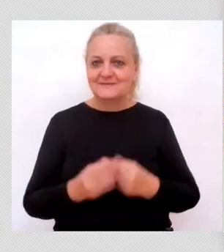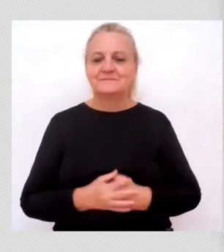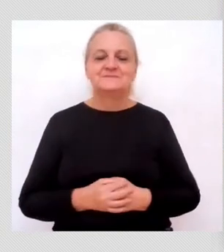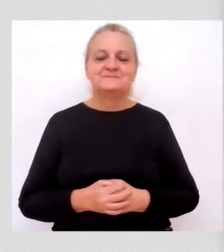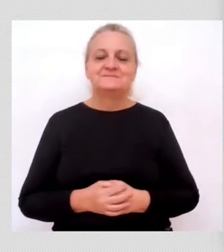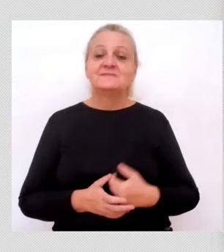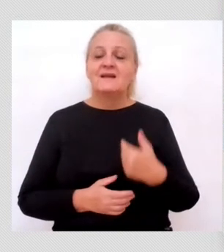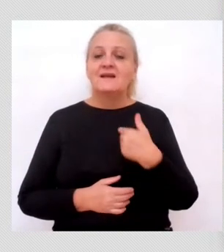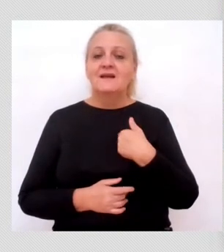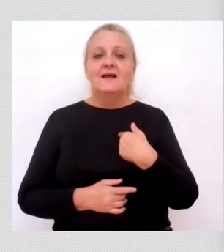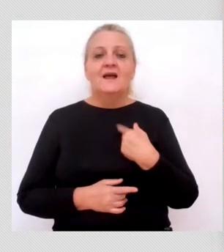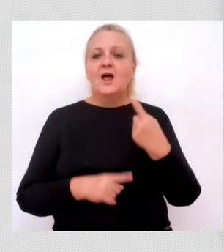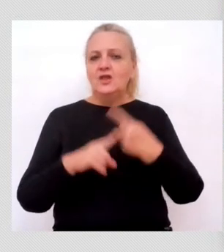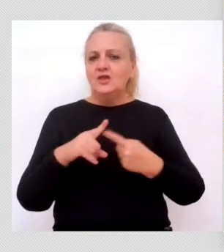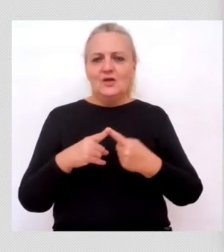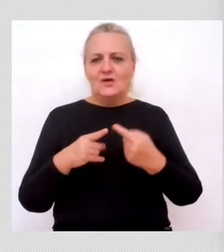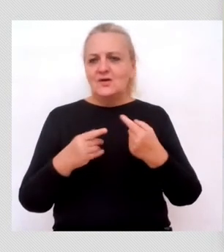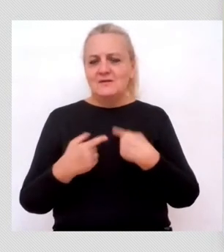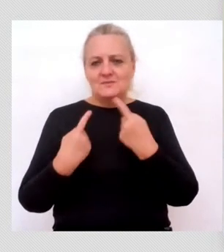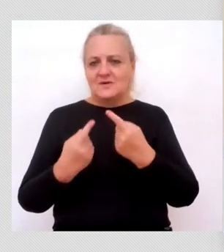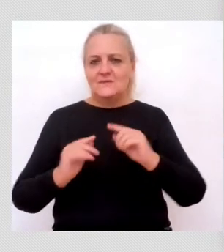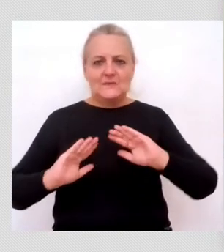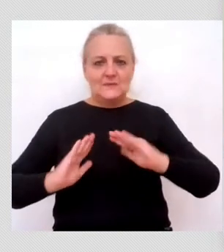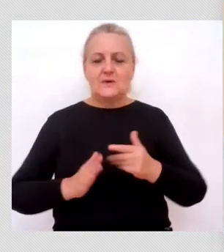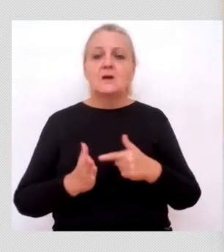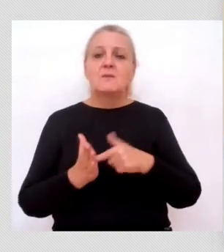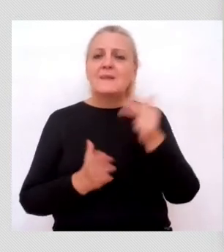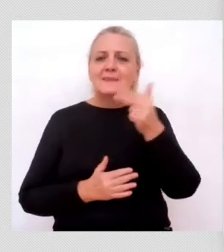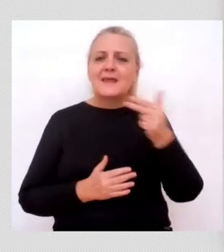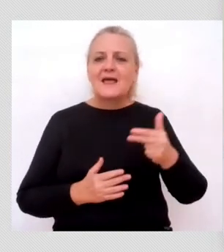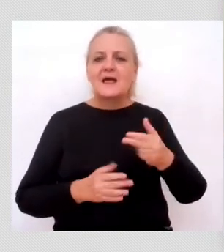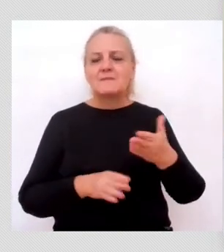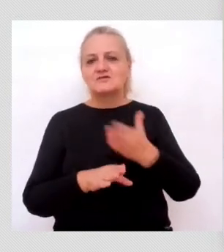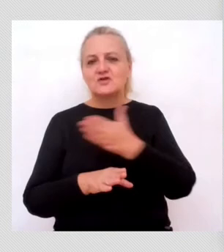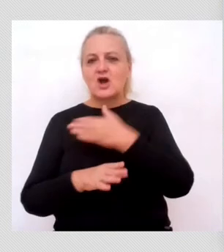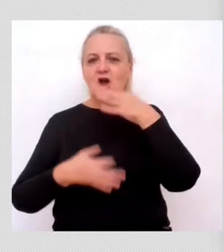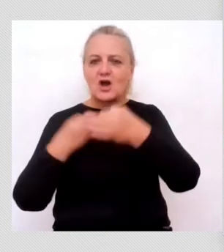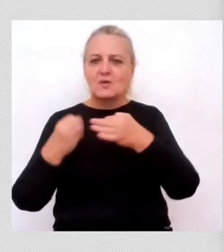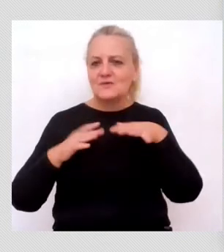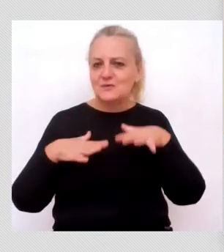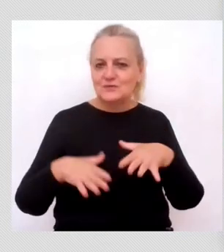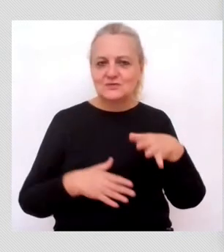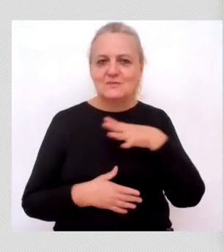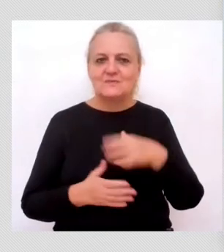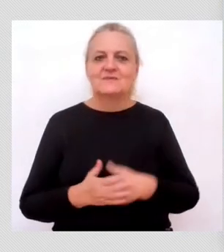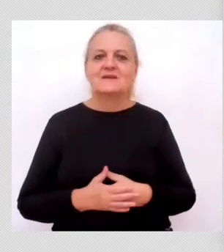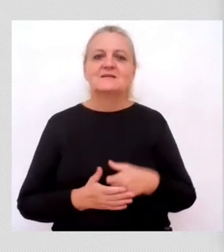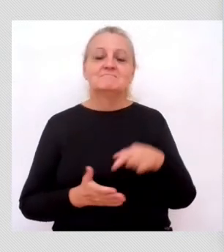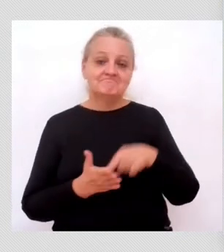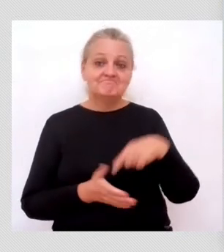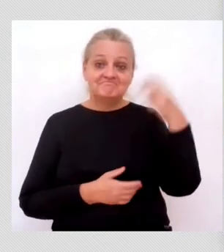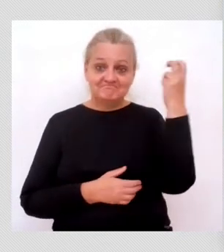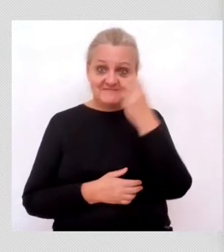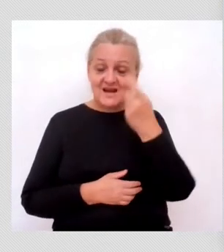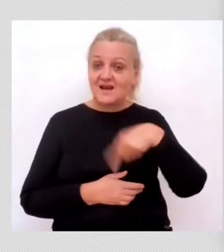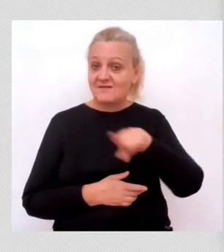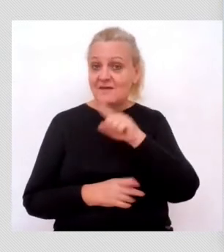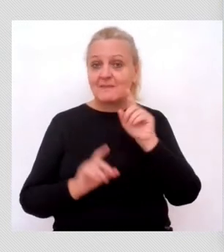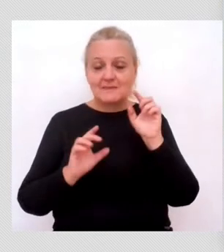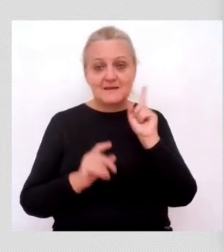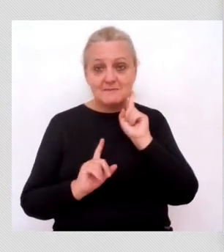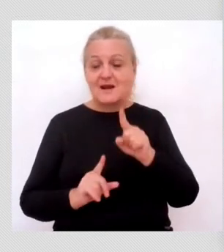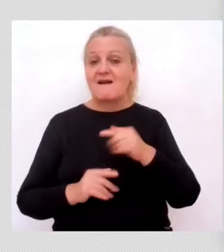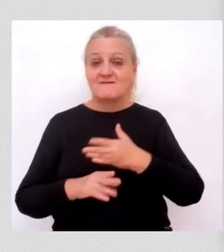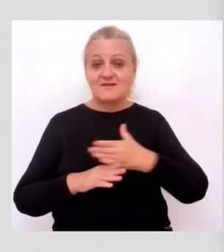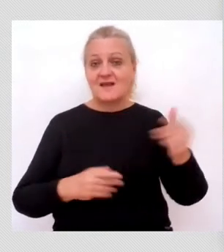Ja dosłownie tylko w dwóch zdaniach, bo tych wątków zostało poruszonych bardzo wiele i oczywiście są interesujące i na pewno do dalszej